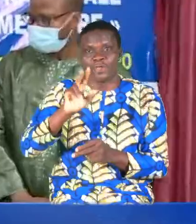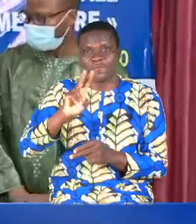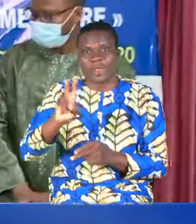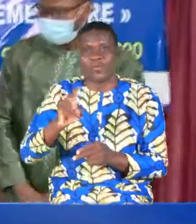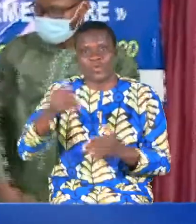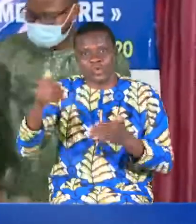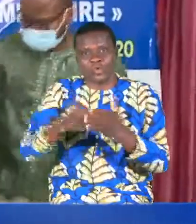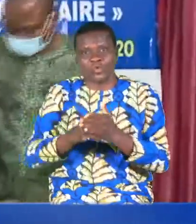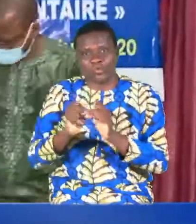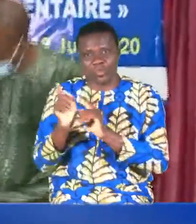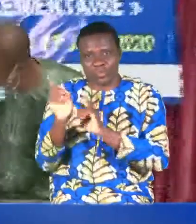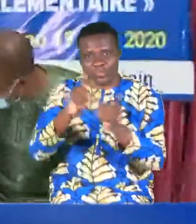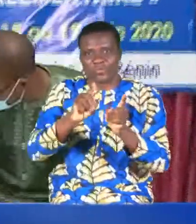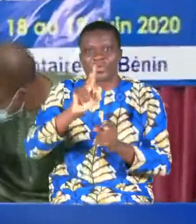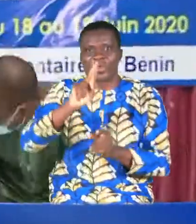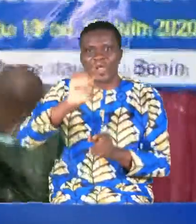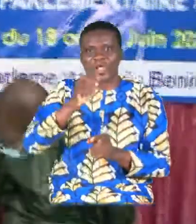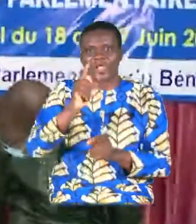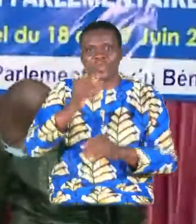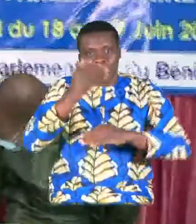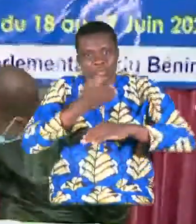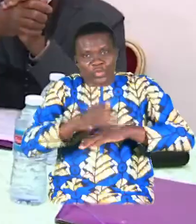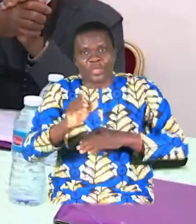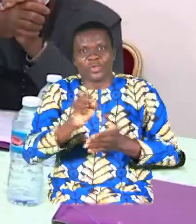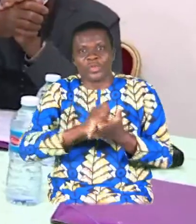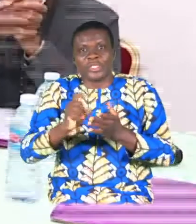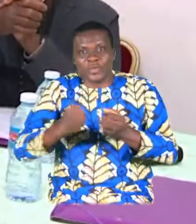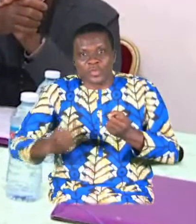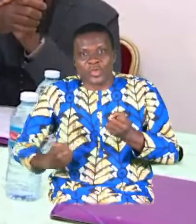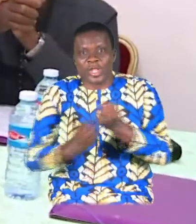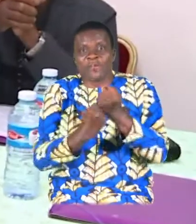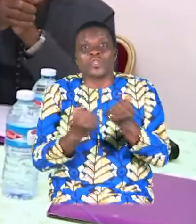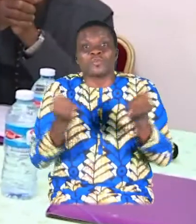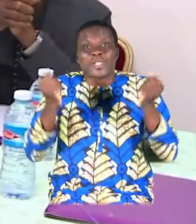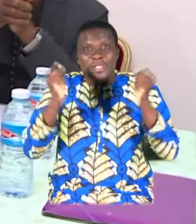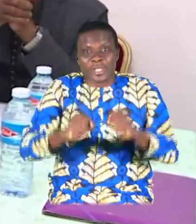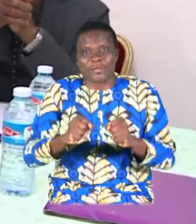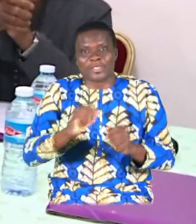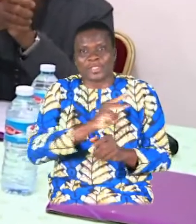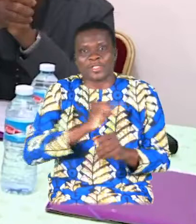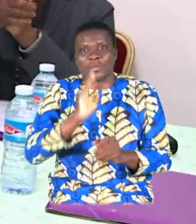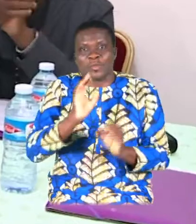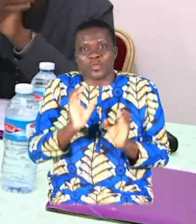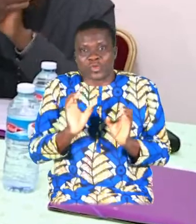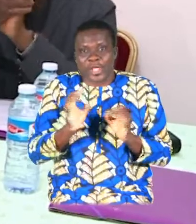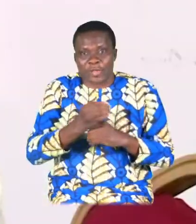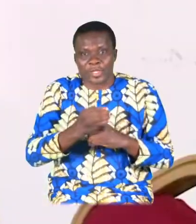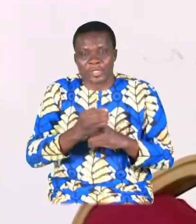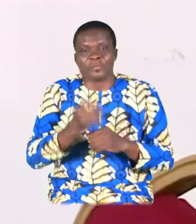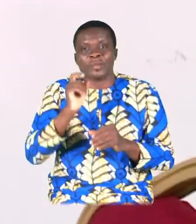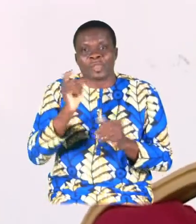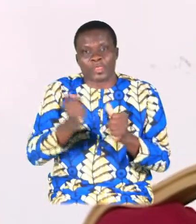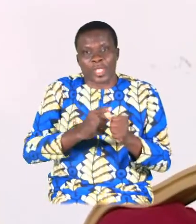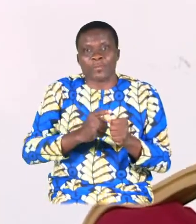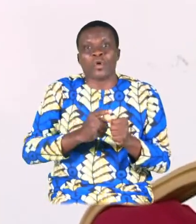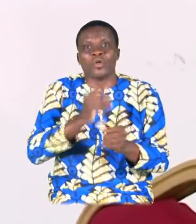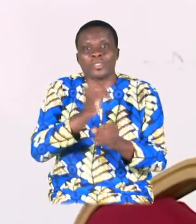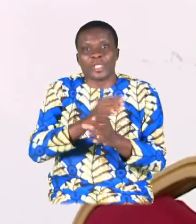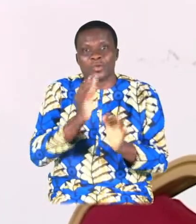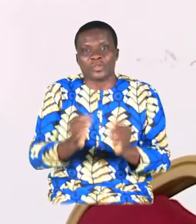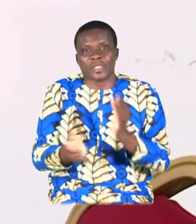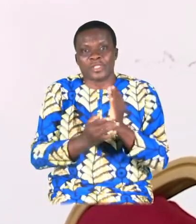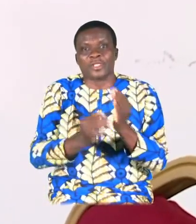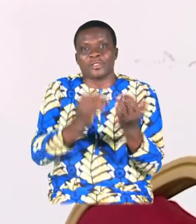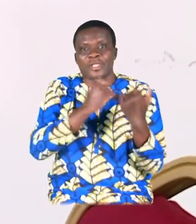nouveau à Kétou, pour cette fois-ci lancer le séminaire de renforcement des capacités des membres de son cabinet. Il s'agit des conseils techniques